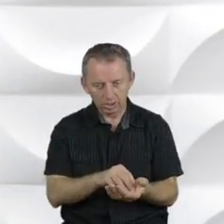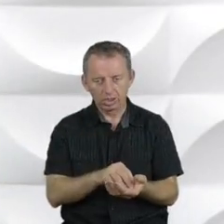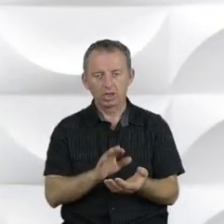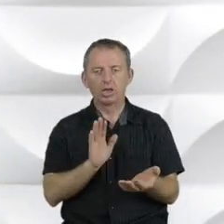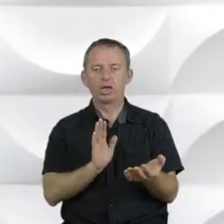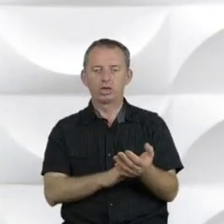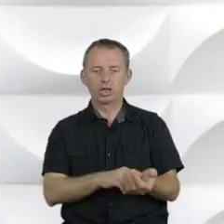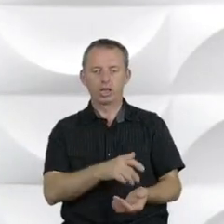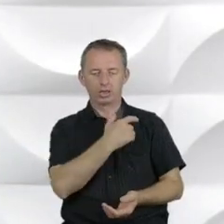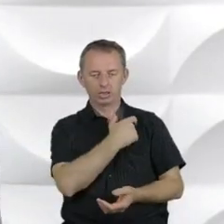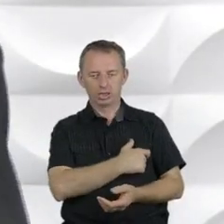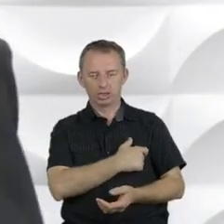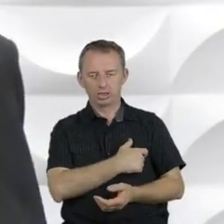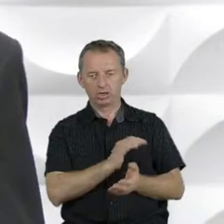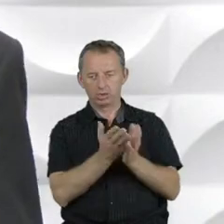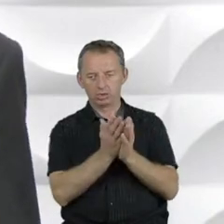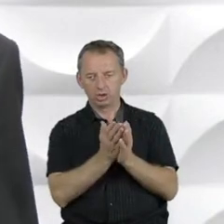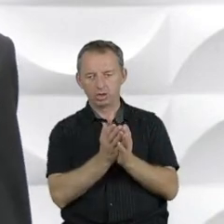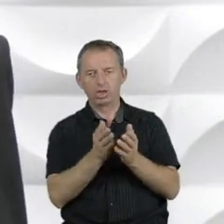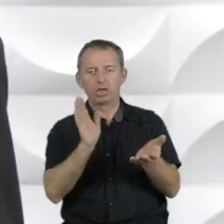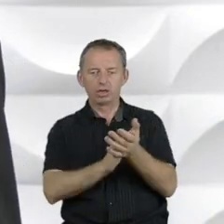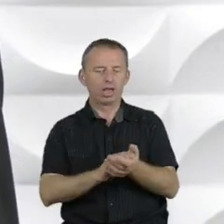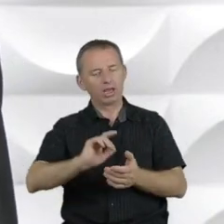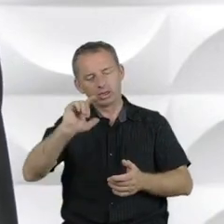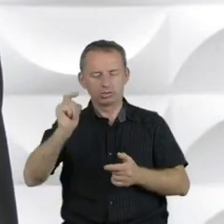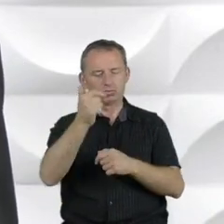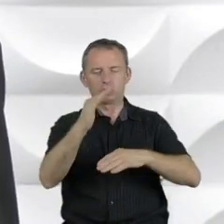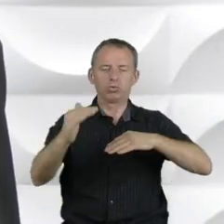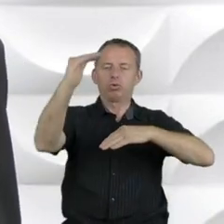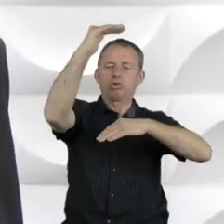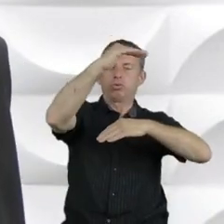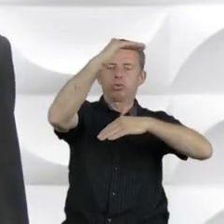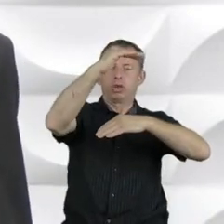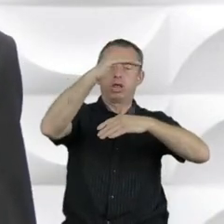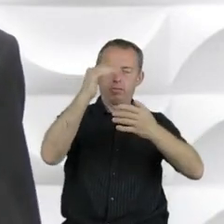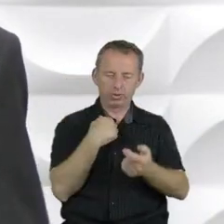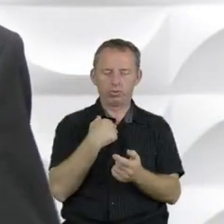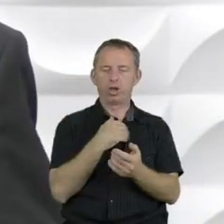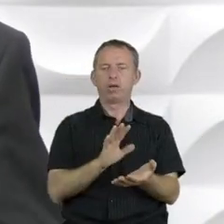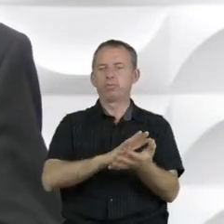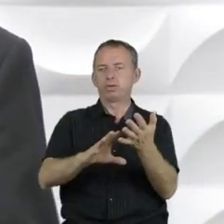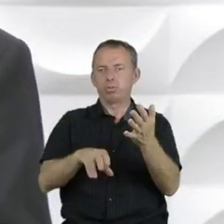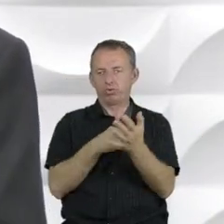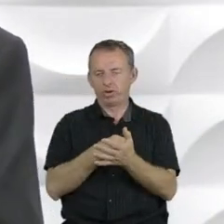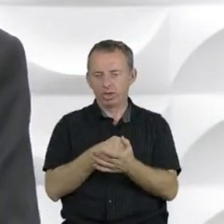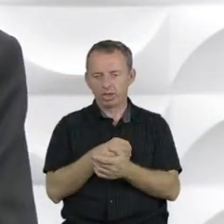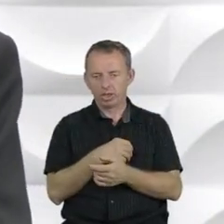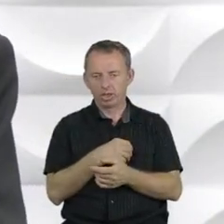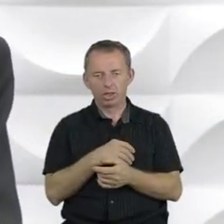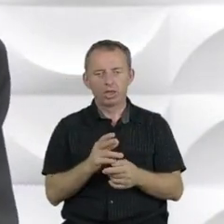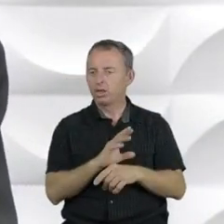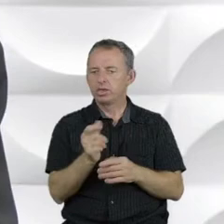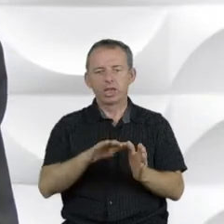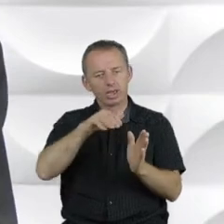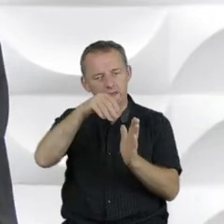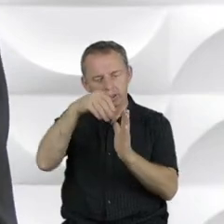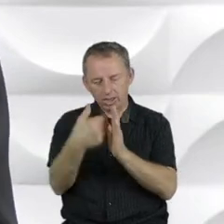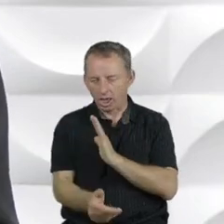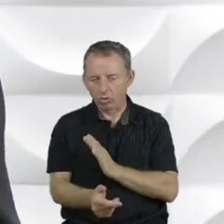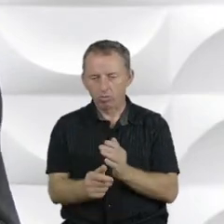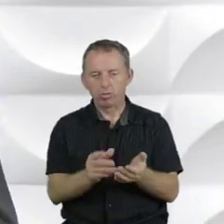stercie książek zawsze na samej górze była Biblia. Mówi, nie zagub